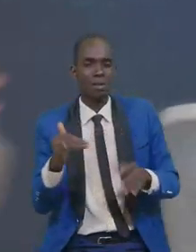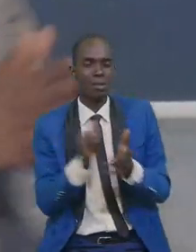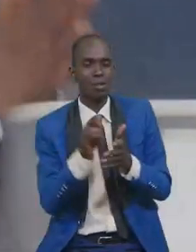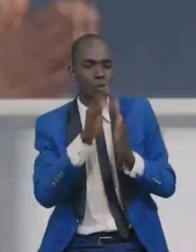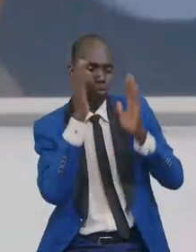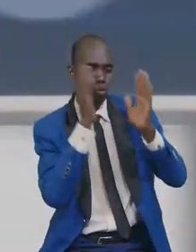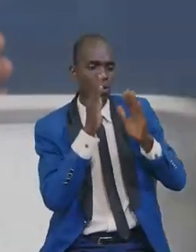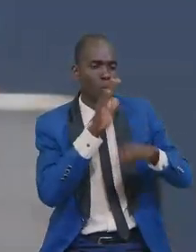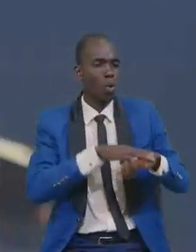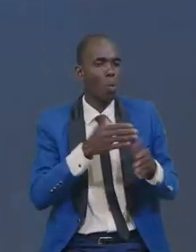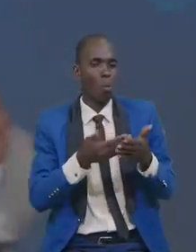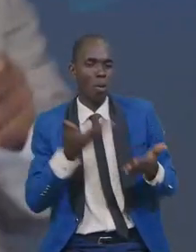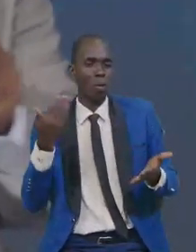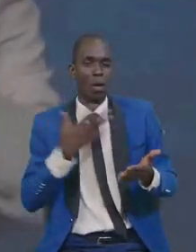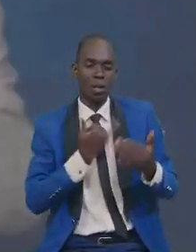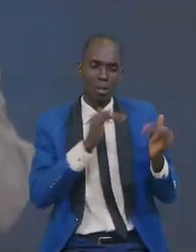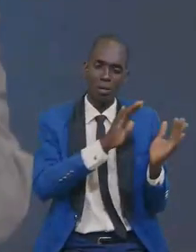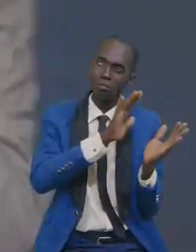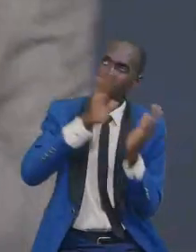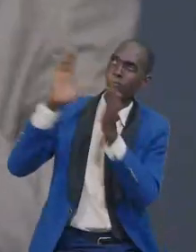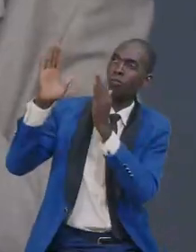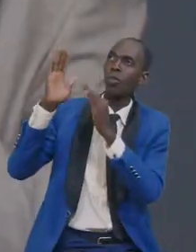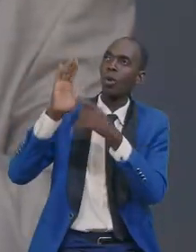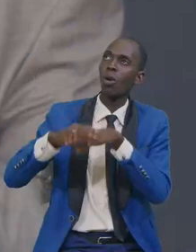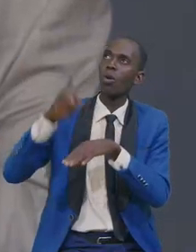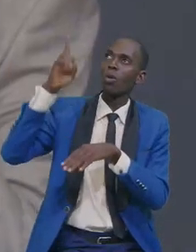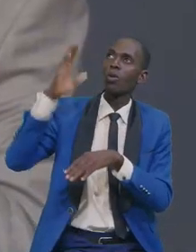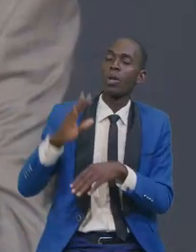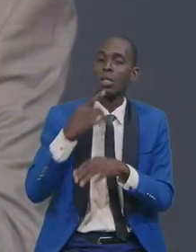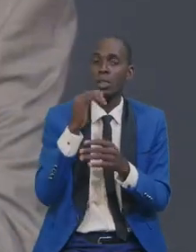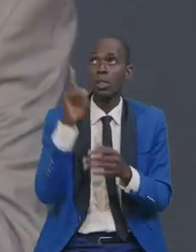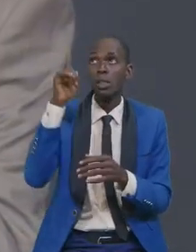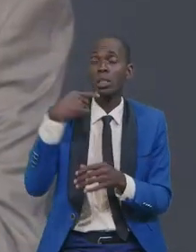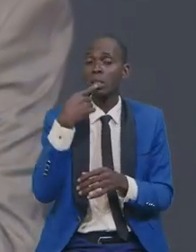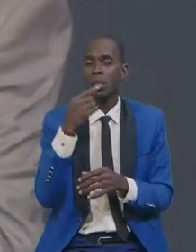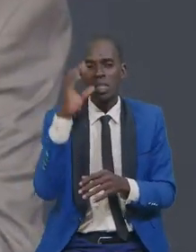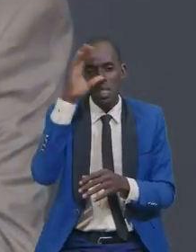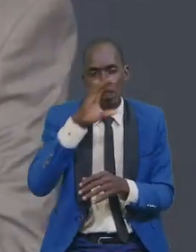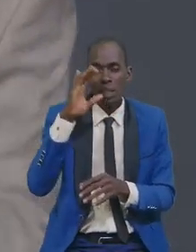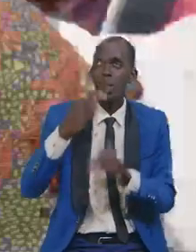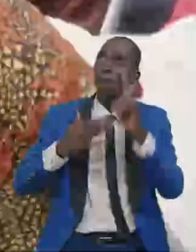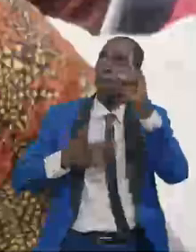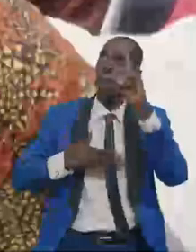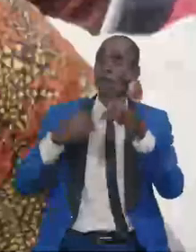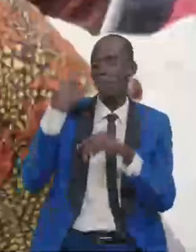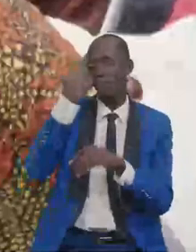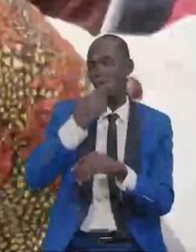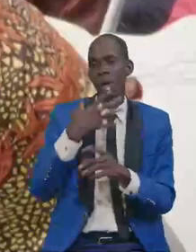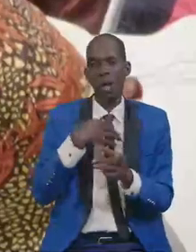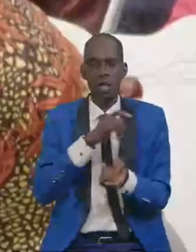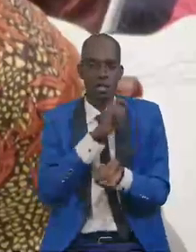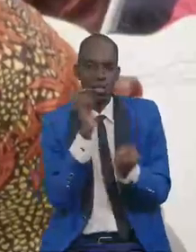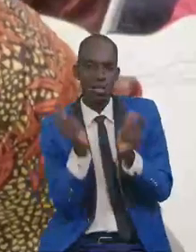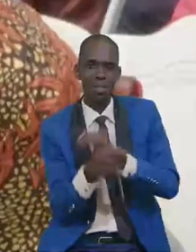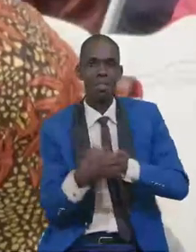devons déplacer toutes ces choses et chercher le Seigneur. Et il dit, et cherche ma face, et s'il se détourne